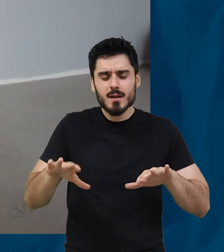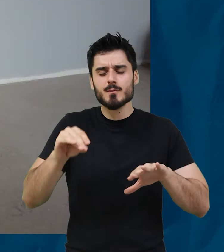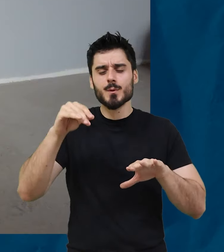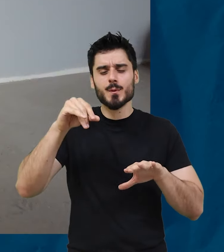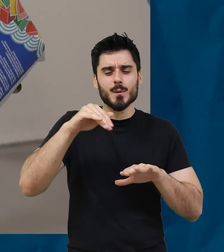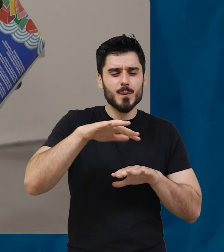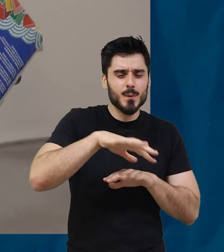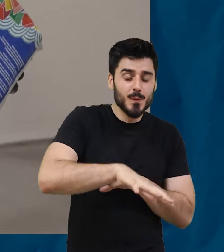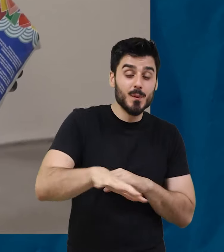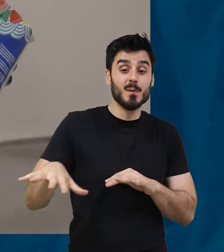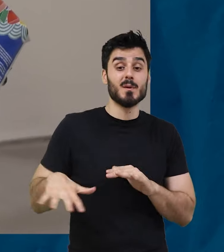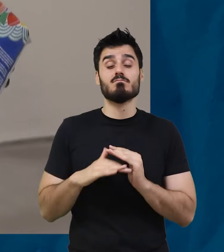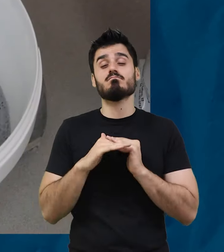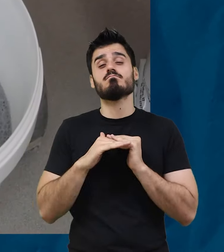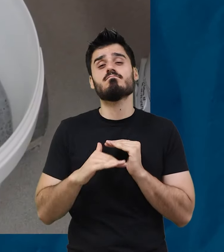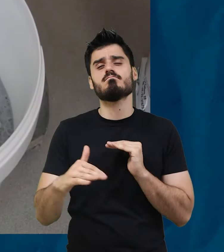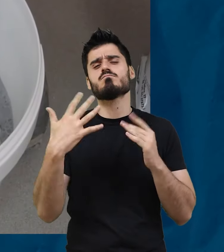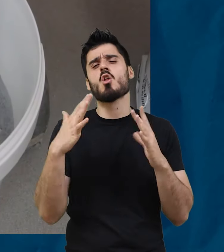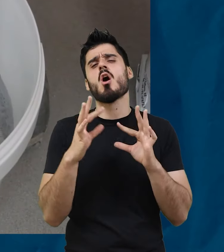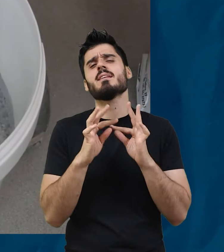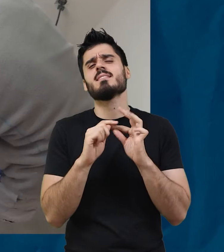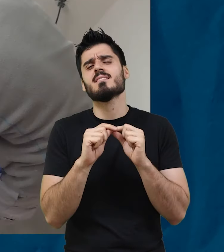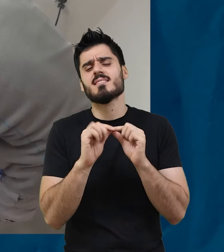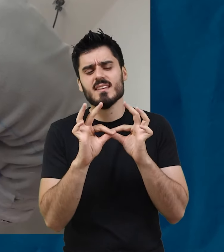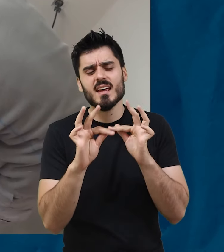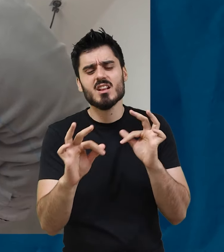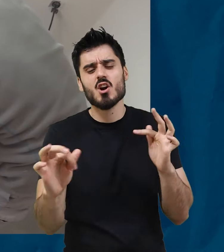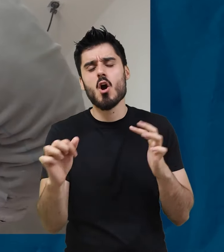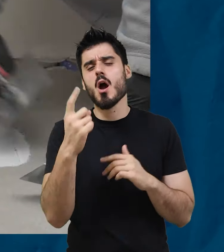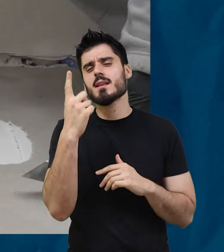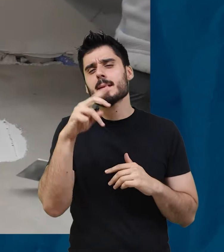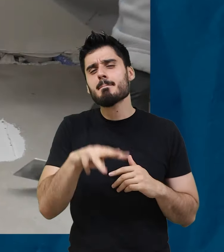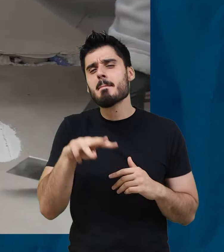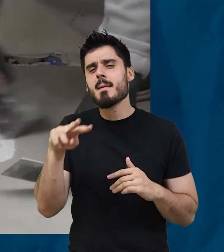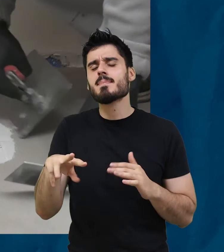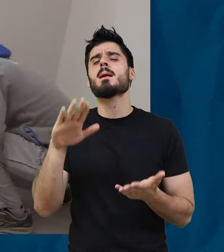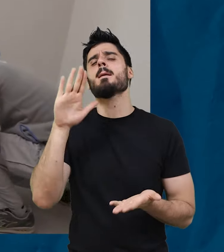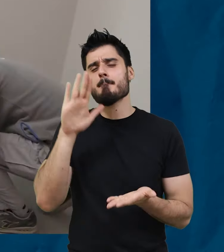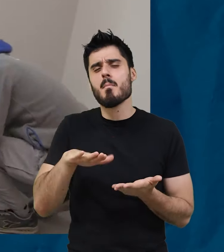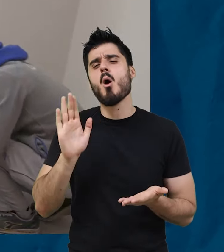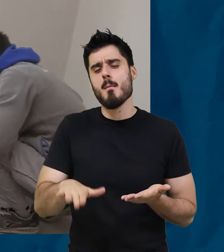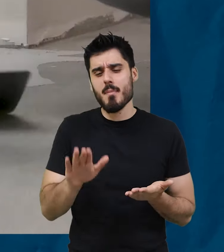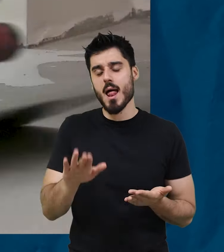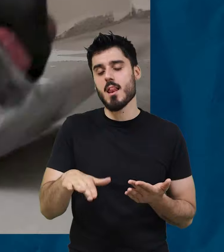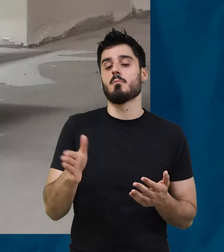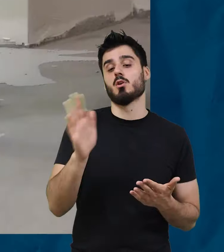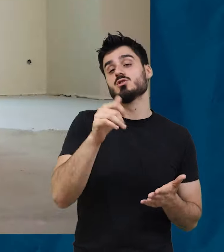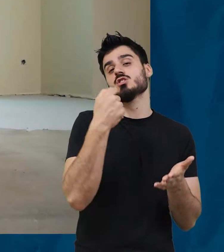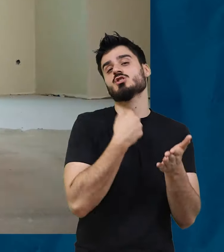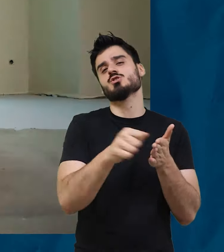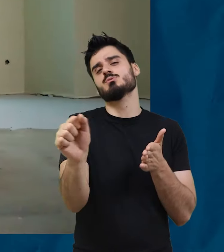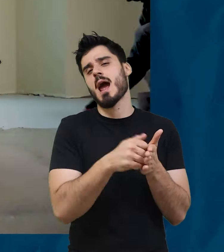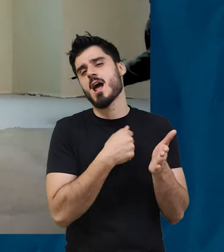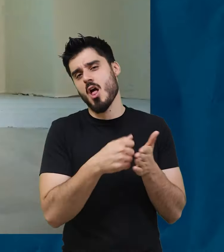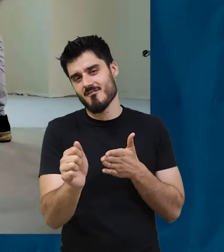Color. Слоят е изключително тънък, по-малко от 1 мм. Полагаме го чрез